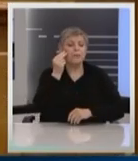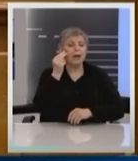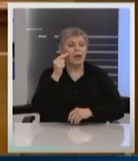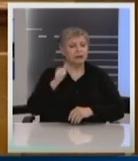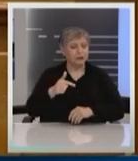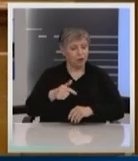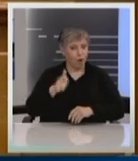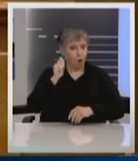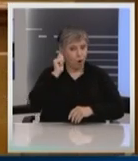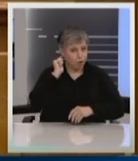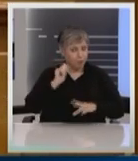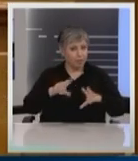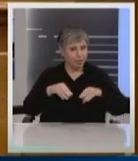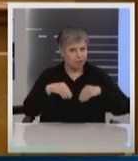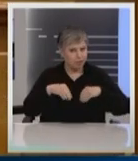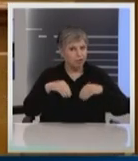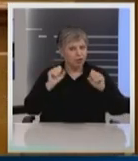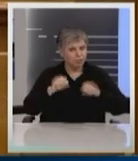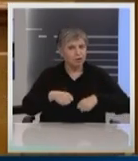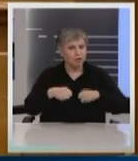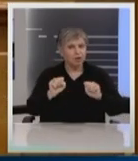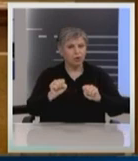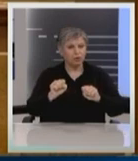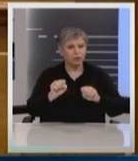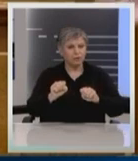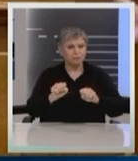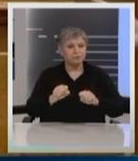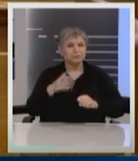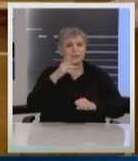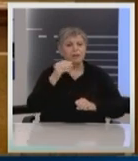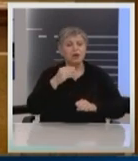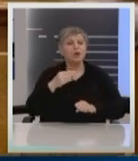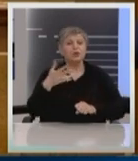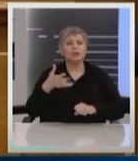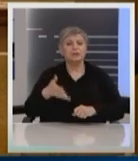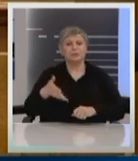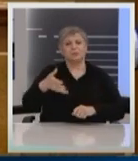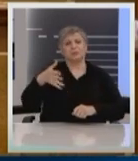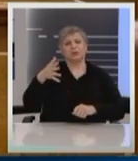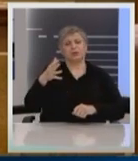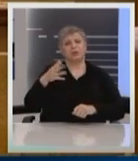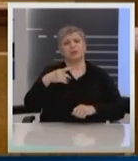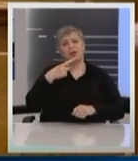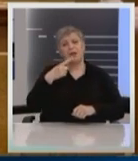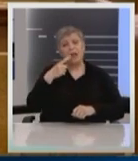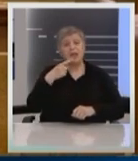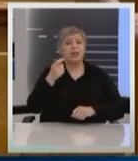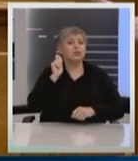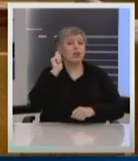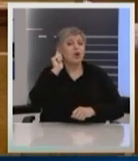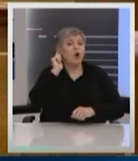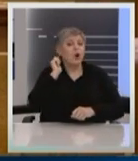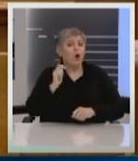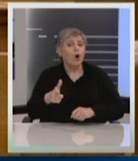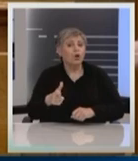όνομα. Γιατί ο εκ λοιπόν Μητσοτάκης έλεγε να το δώσουμε και σε 10 χρόνια. Το έλεγε. Δεν ξέρω μήπως τον